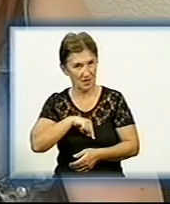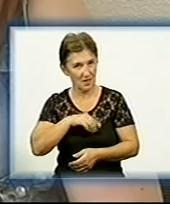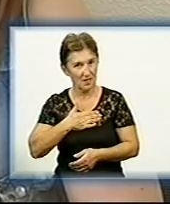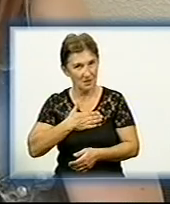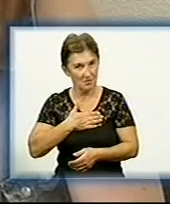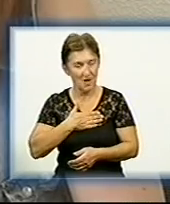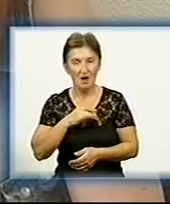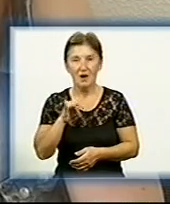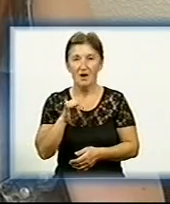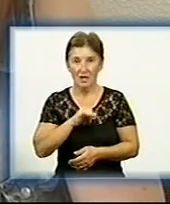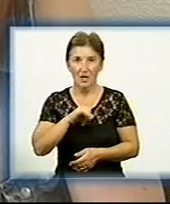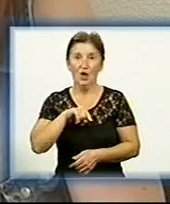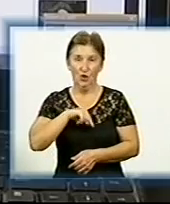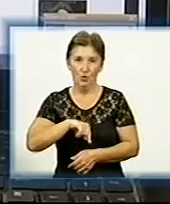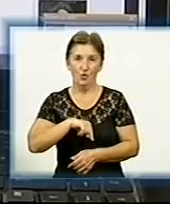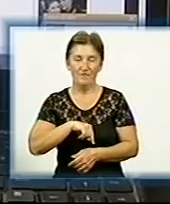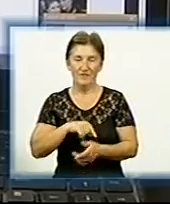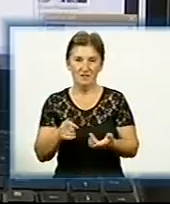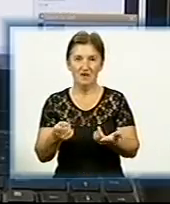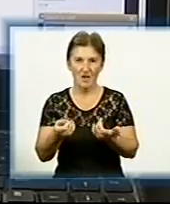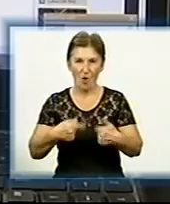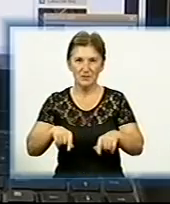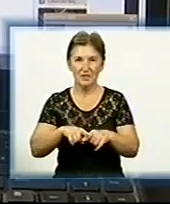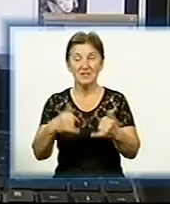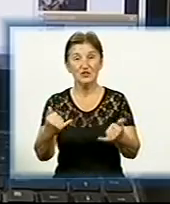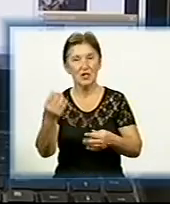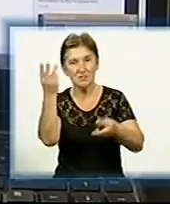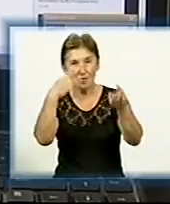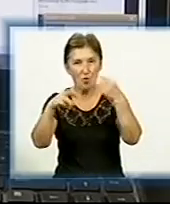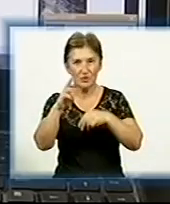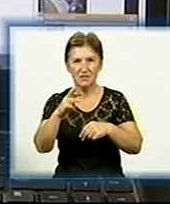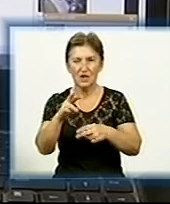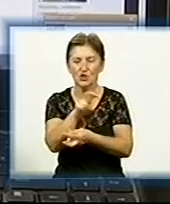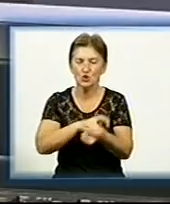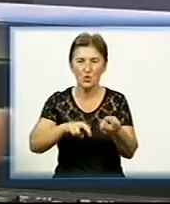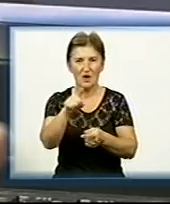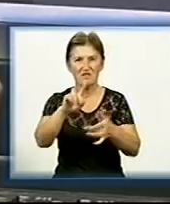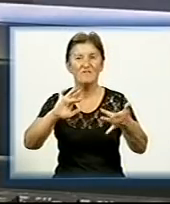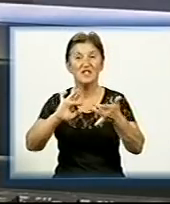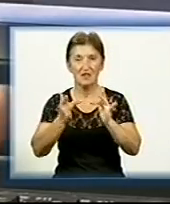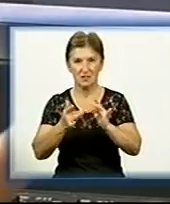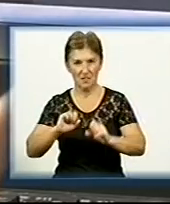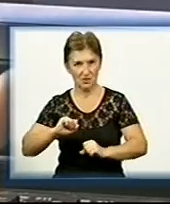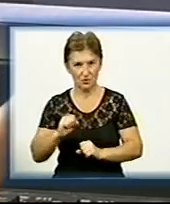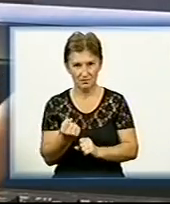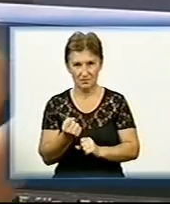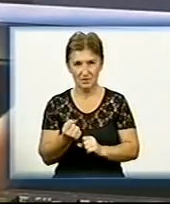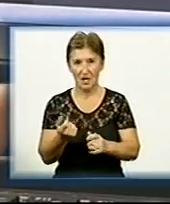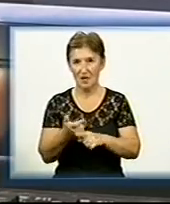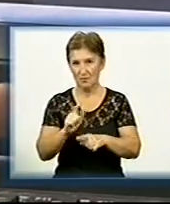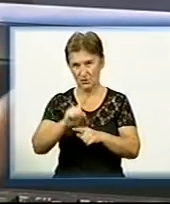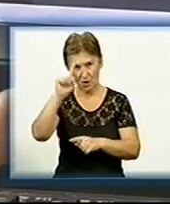от духовного аспекта. А ще зараз моді шукати товаришів в інтернеті. І з розвитком соціальних мереж це стає все